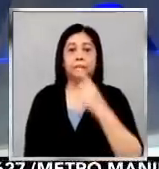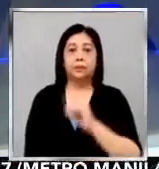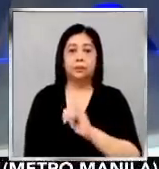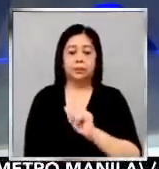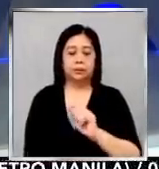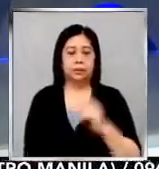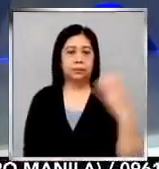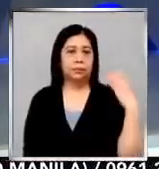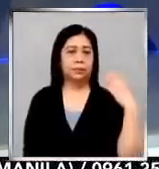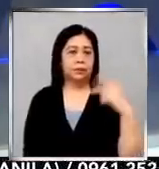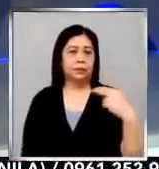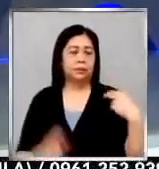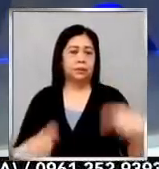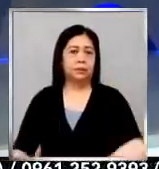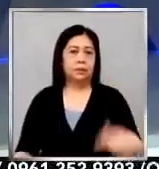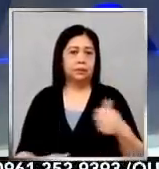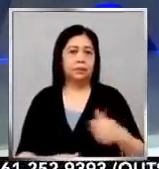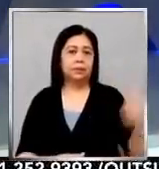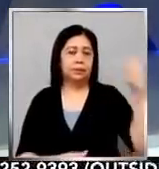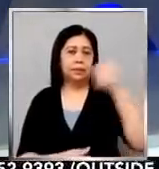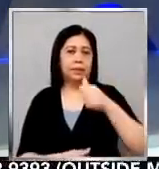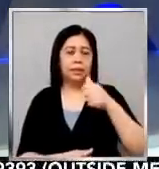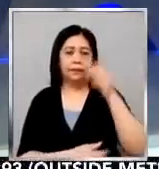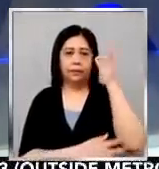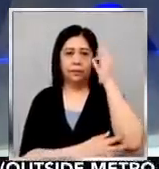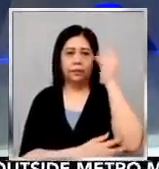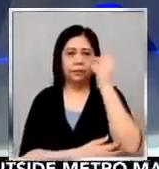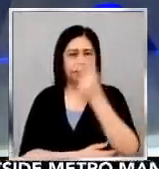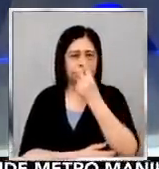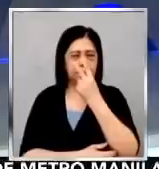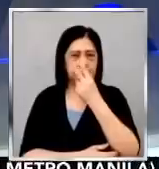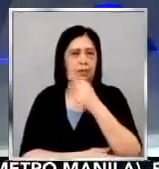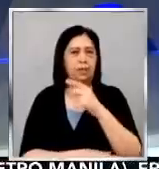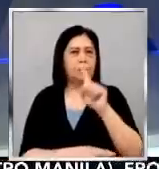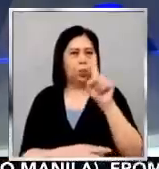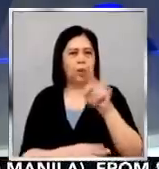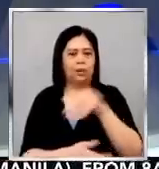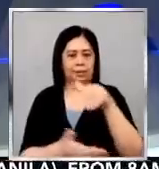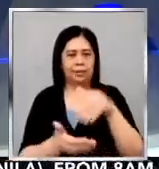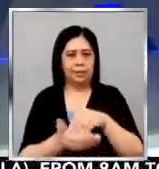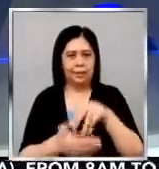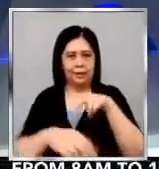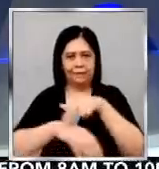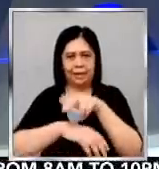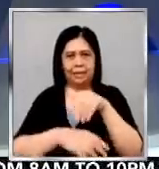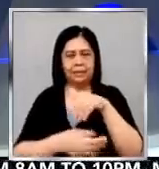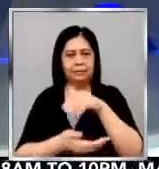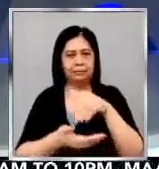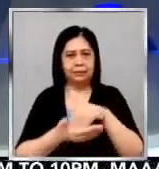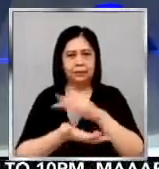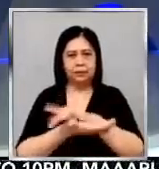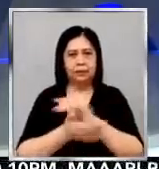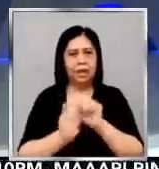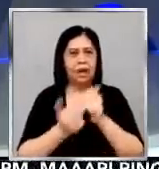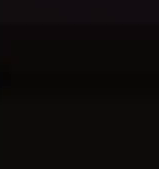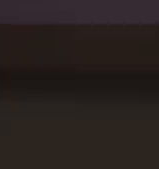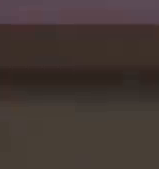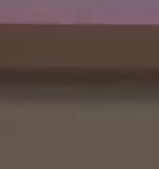Secretary Francisco Duque III, tinitignan na ng One COVID Referral Center kung paano nila pwedeng matulungan si Randy.